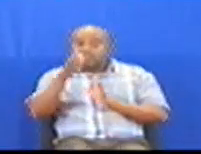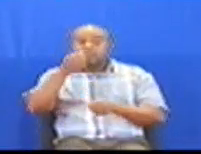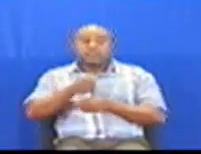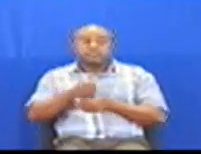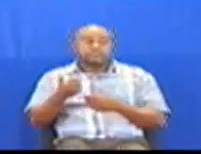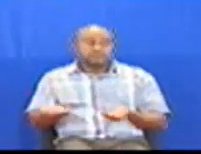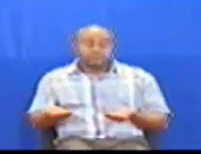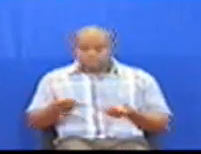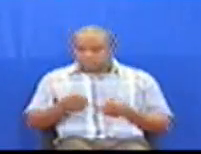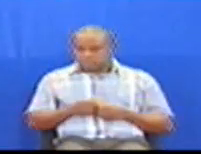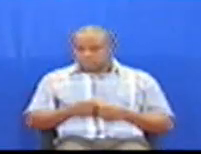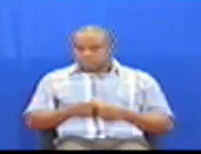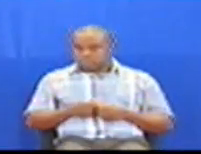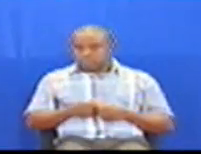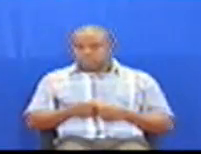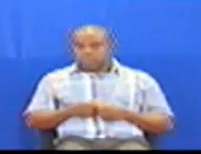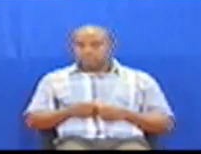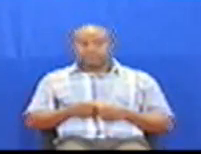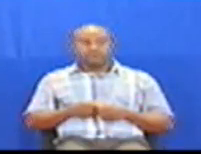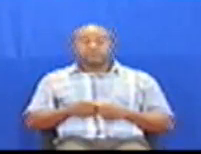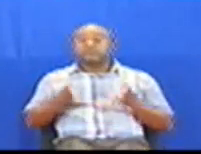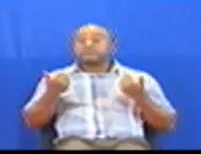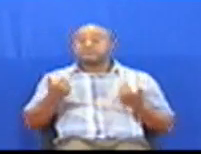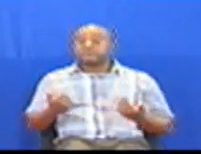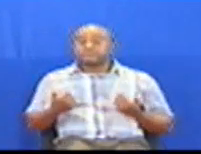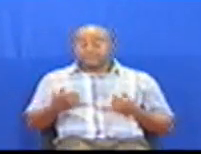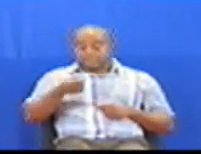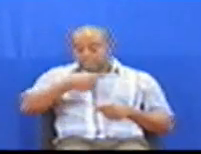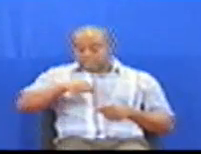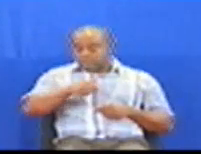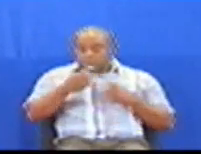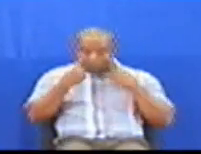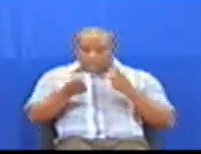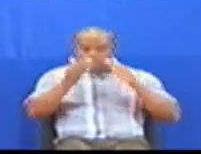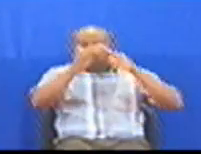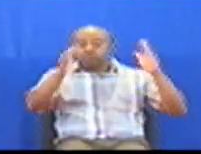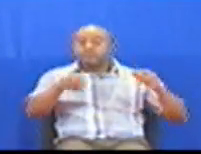ni kwamba katika majengo yale hatukuzingatia nyumba za madaktari,